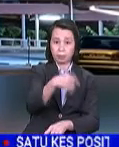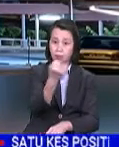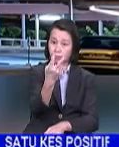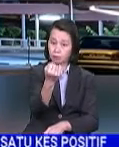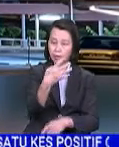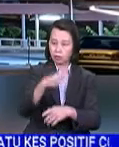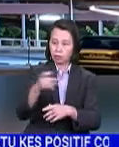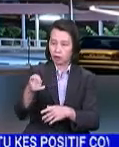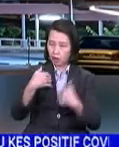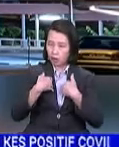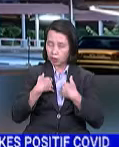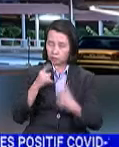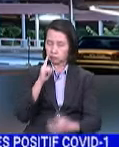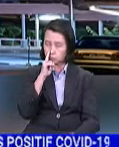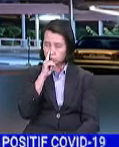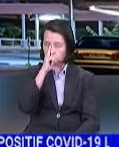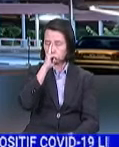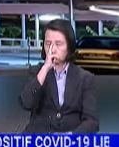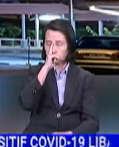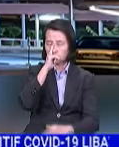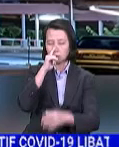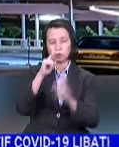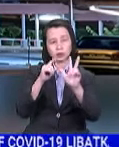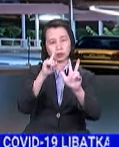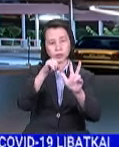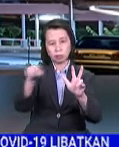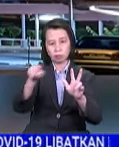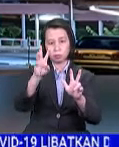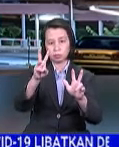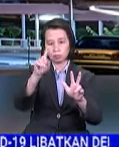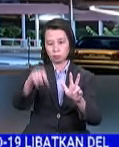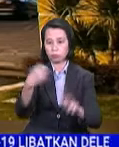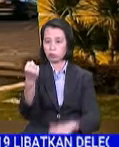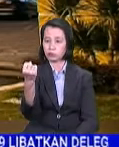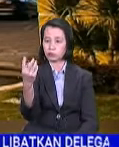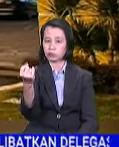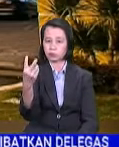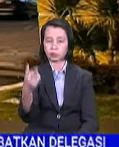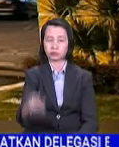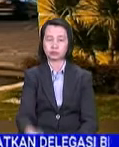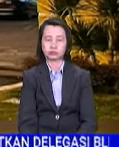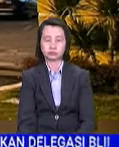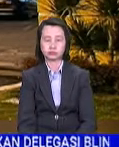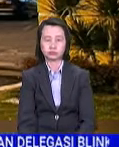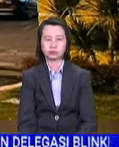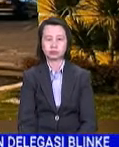selepas melalui ujian saringan bersasar pada 3 hingga 6 Disember. Yeah.